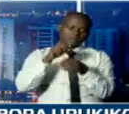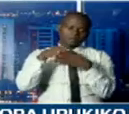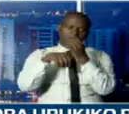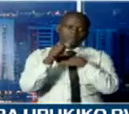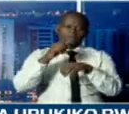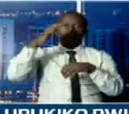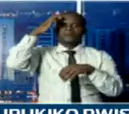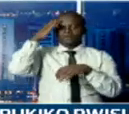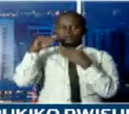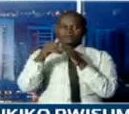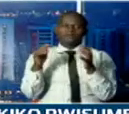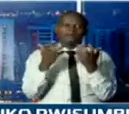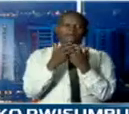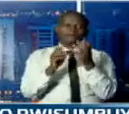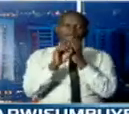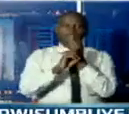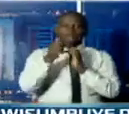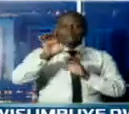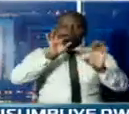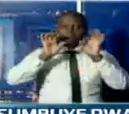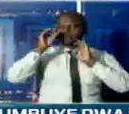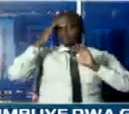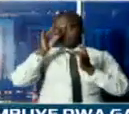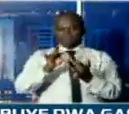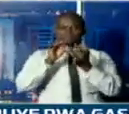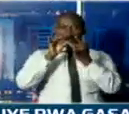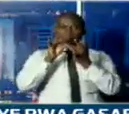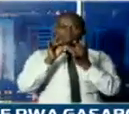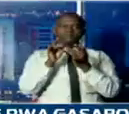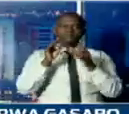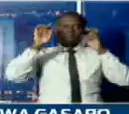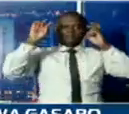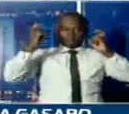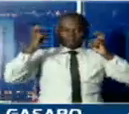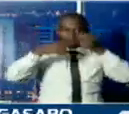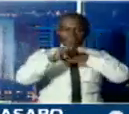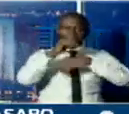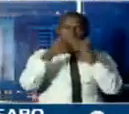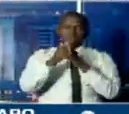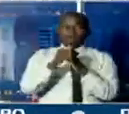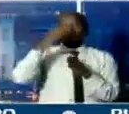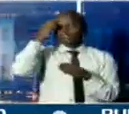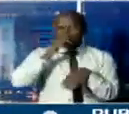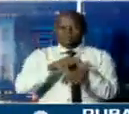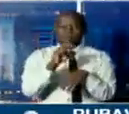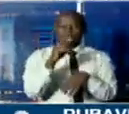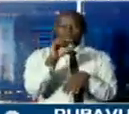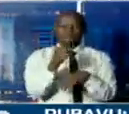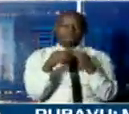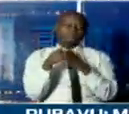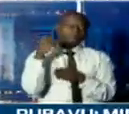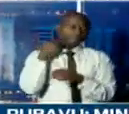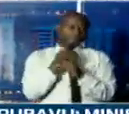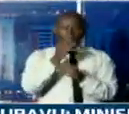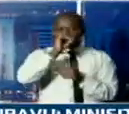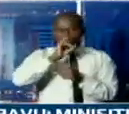byo kwibuka bigendanye n'amatariki cyahisemo azwiho umwihariko runaka. Insanganyamatsiko y'ibikorwa byo kwibuka ku nshuro ya 25